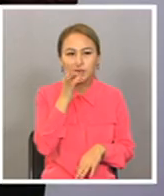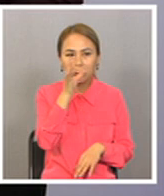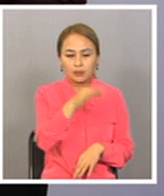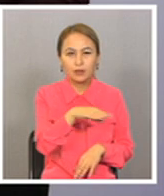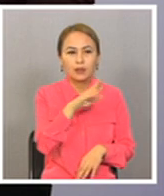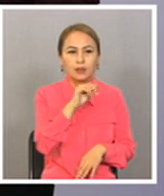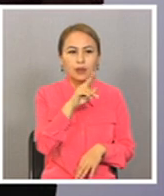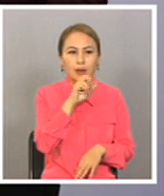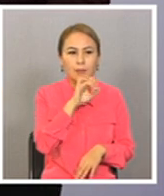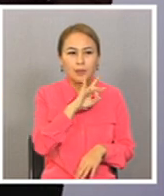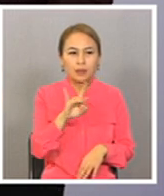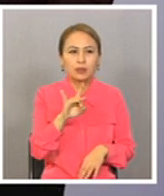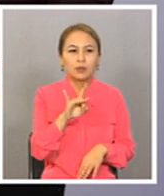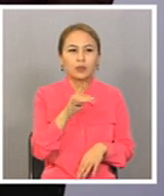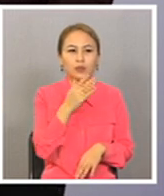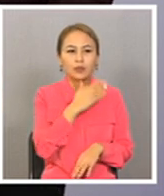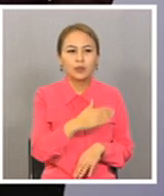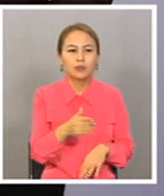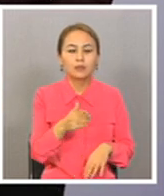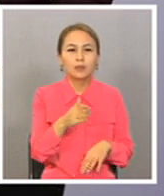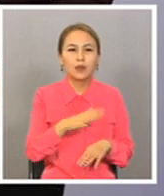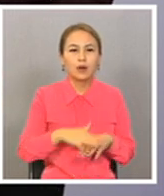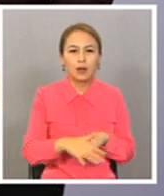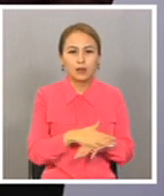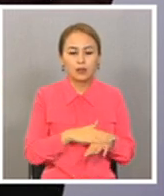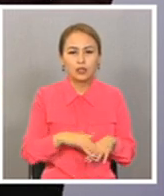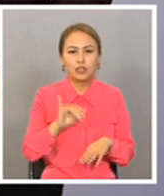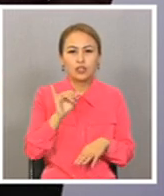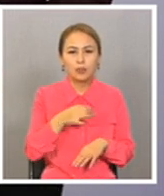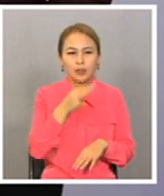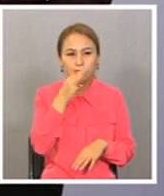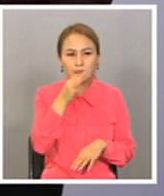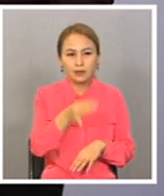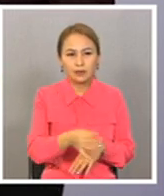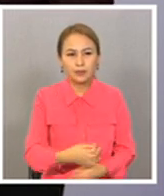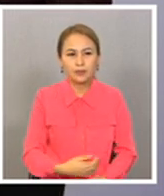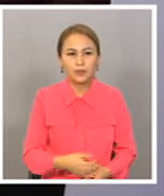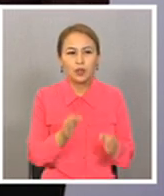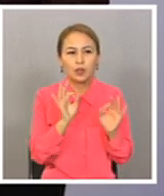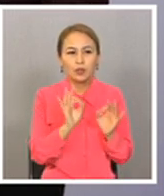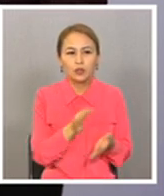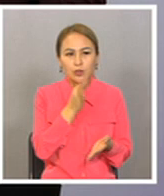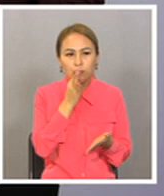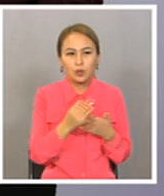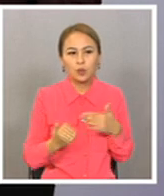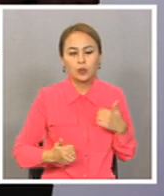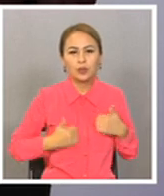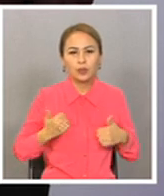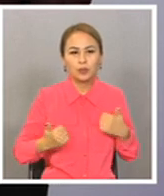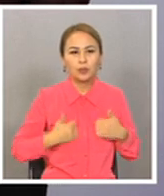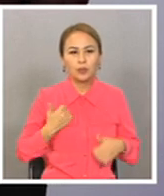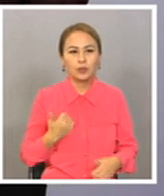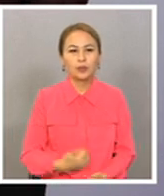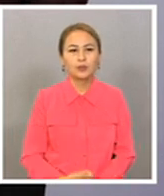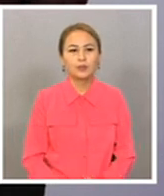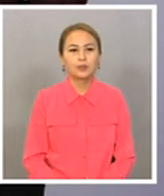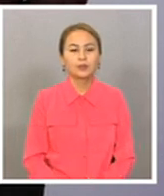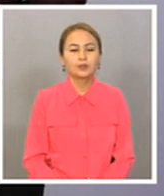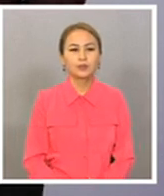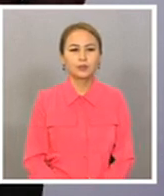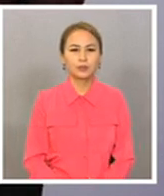дейді, тәкәппар оны халық жаман дейді. Дұрыс жауабы кекірейіп